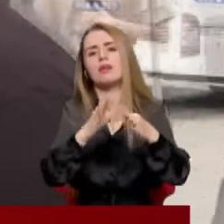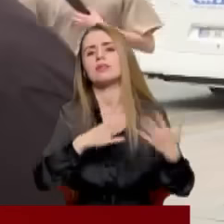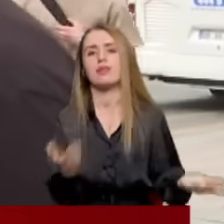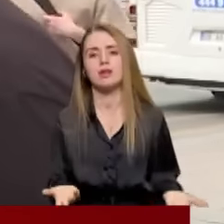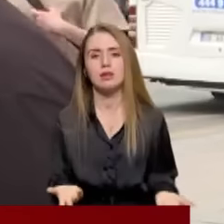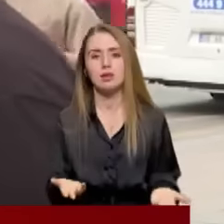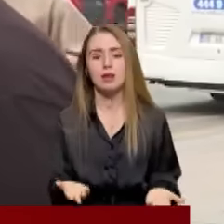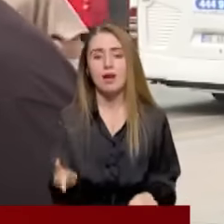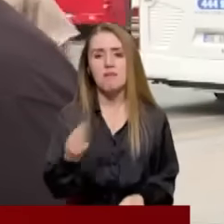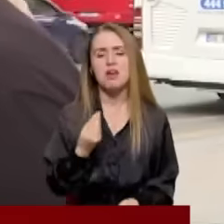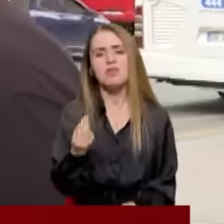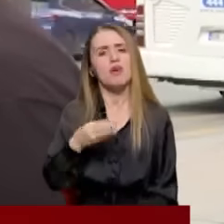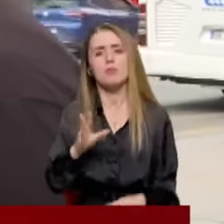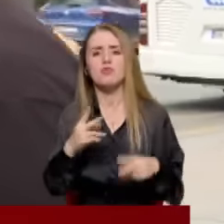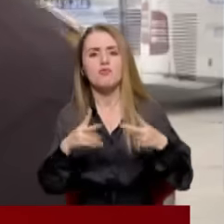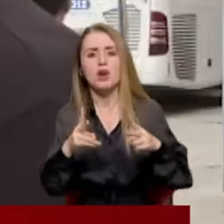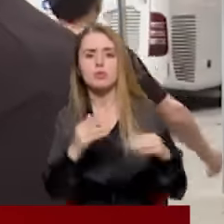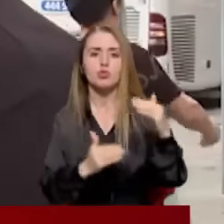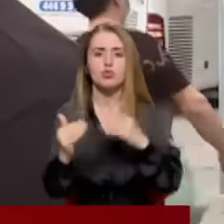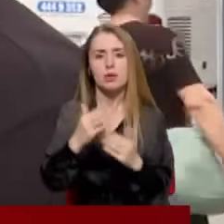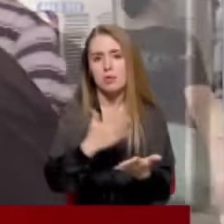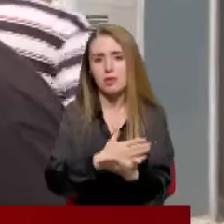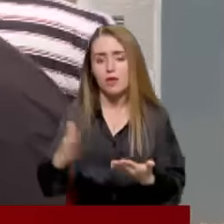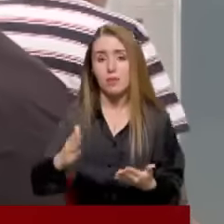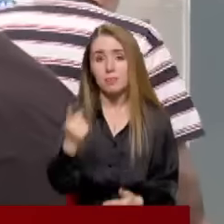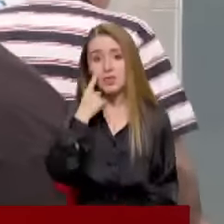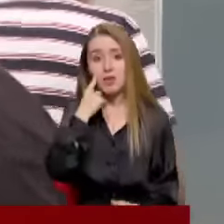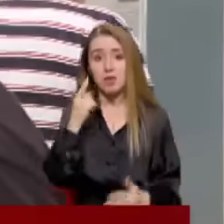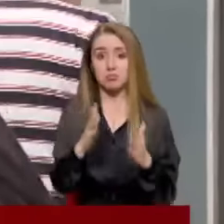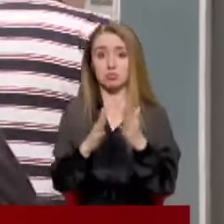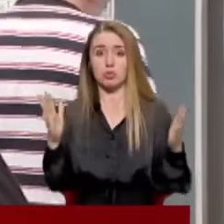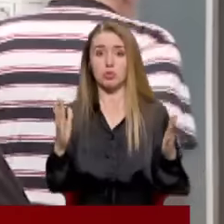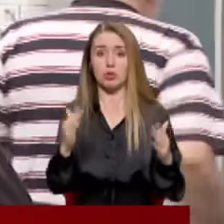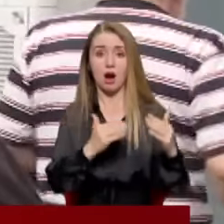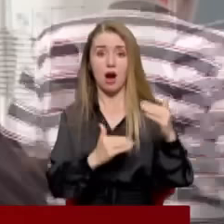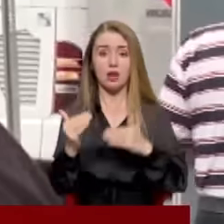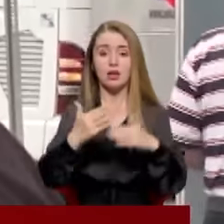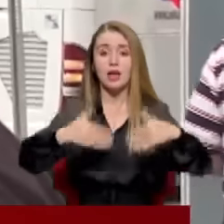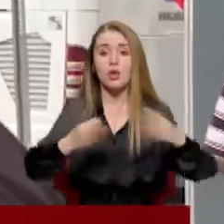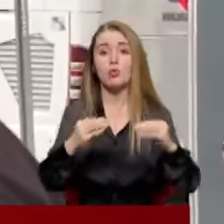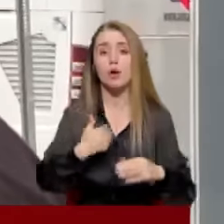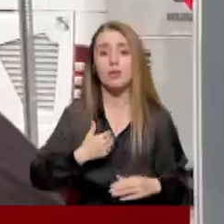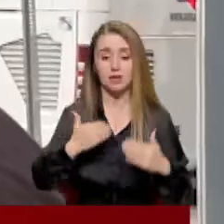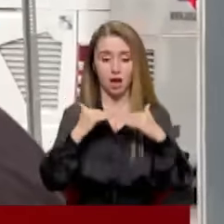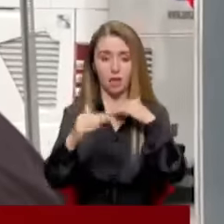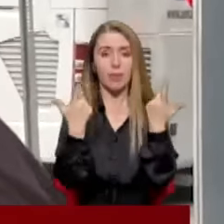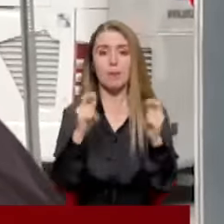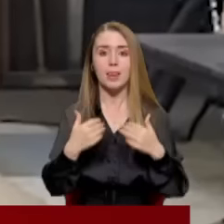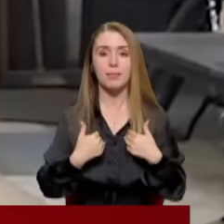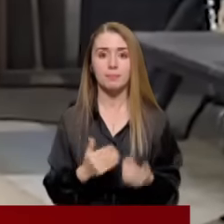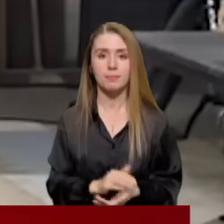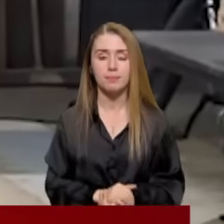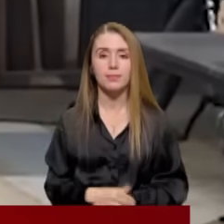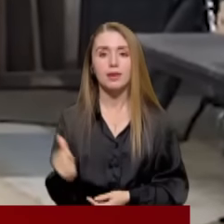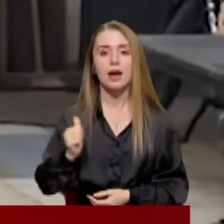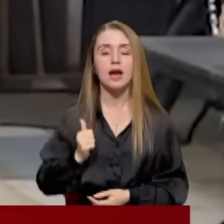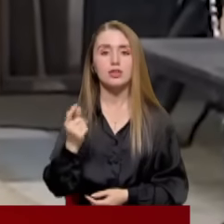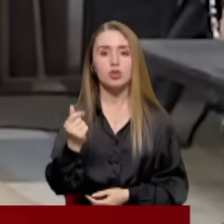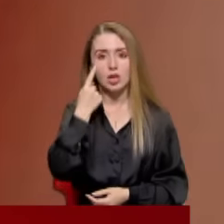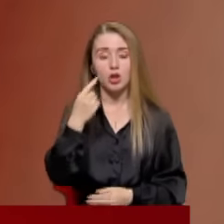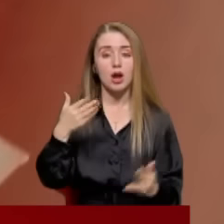var? Verseler de vermeseler de zaten yükseliyor. Koskoca hükümet artıranları önüne geçemiyorsa biz halk olarak ne yapabiliriz ki? Asgari